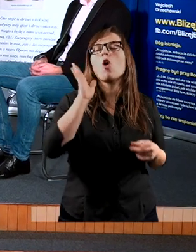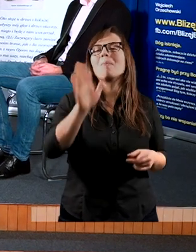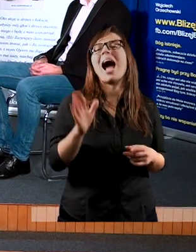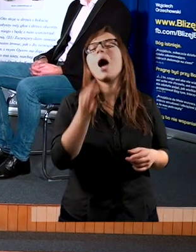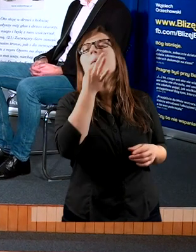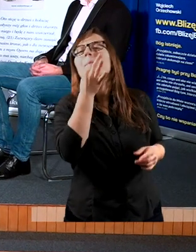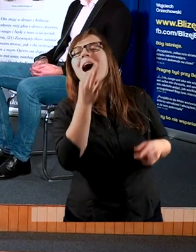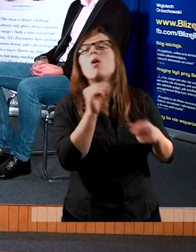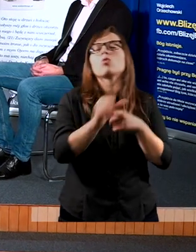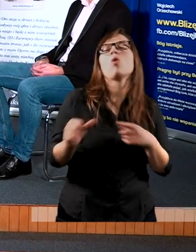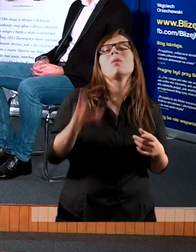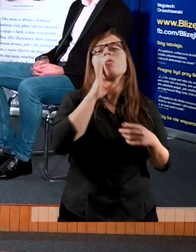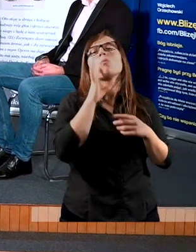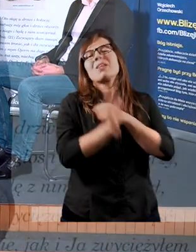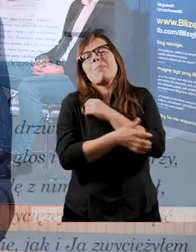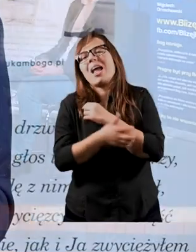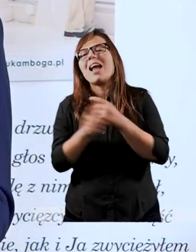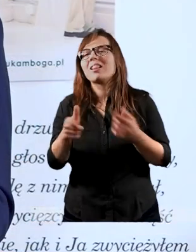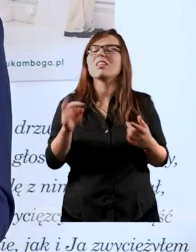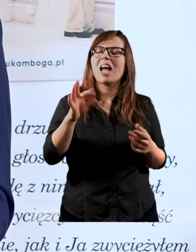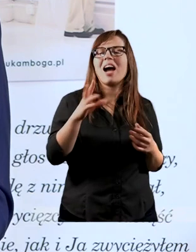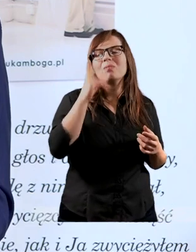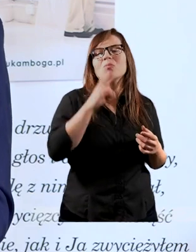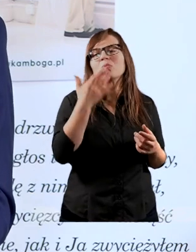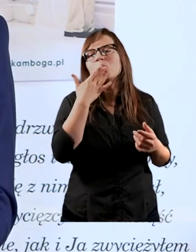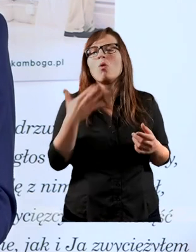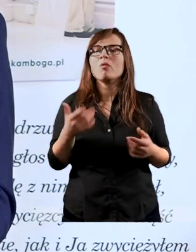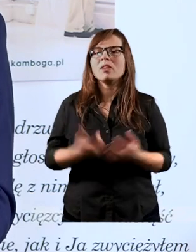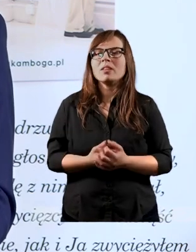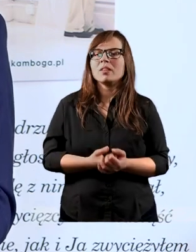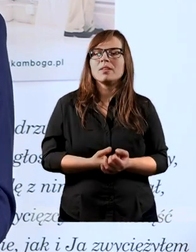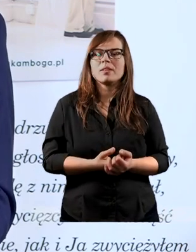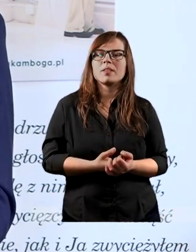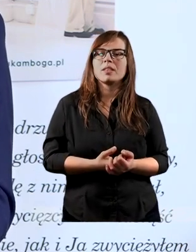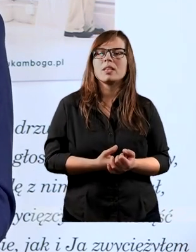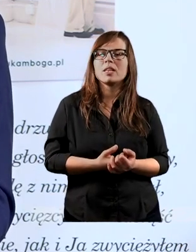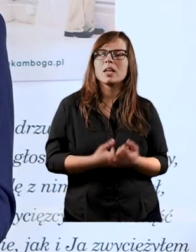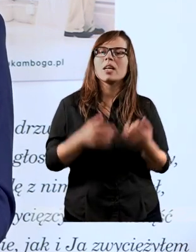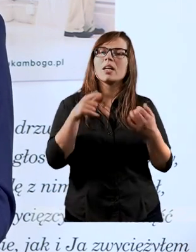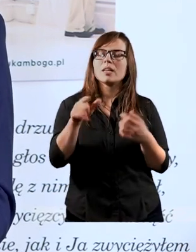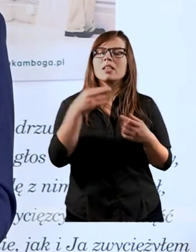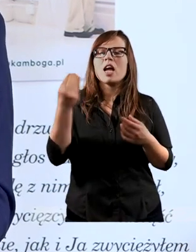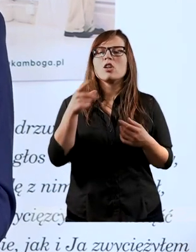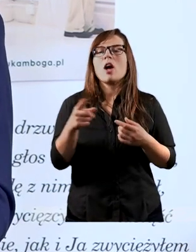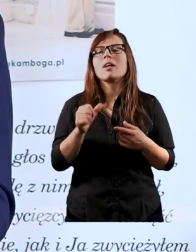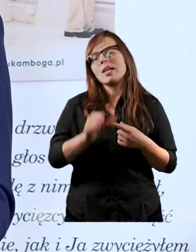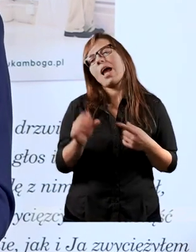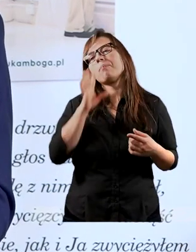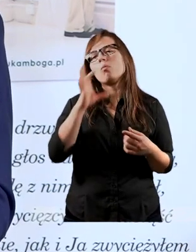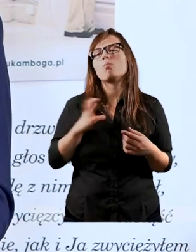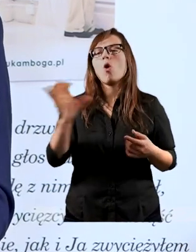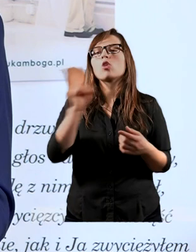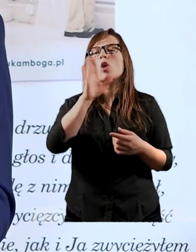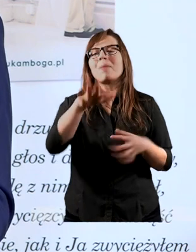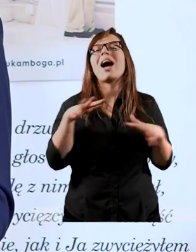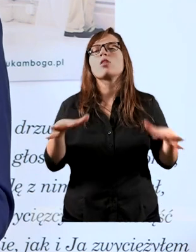to jest biednym człowiekiem. Jest taka maksyma, bardzo ją lubię, że nie ten jest bogaty, kto